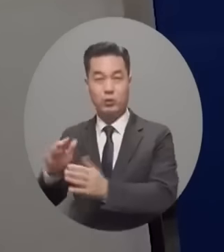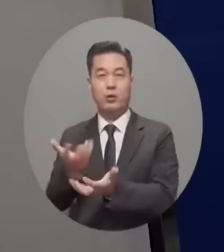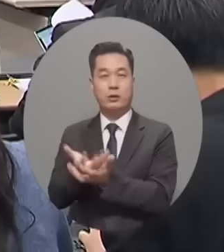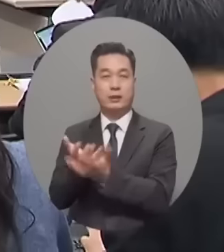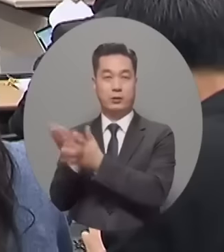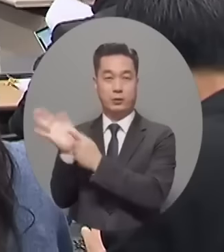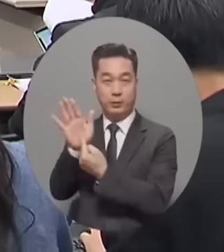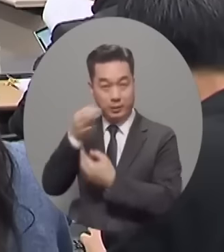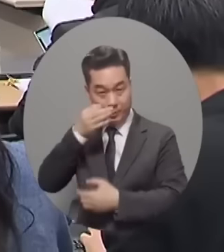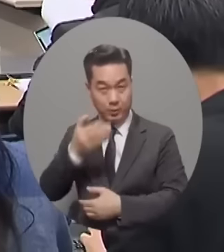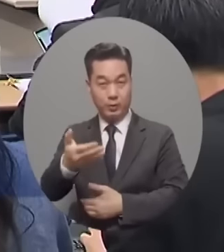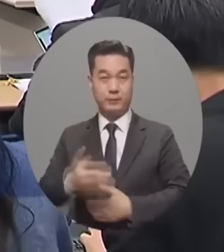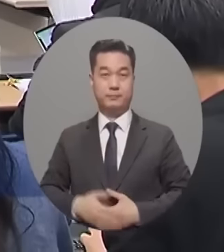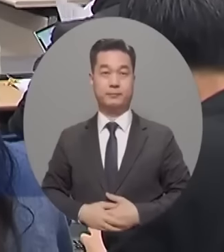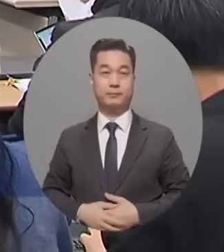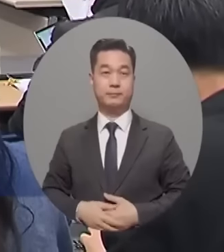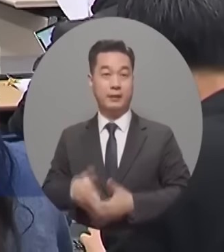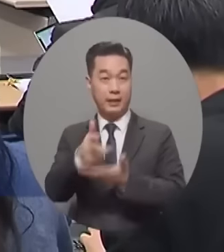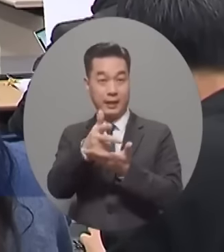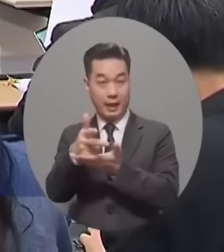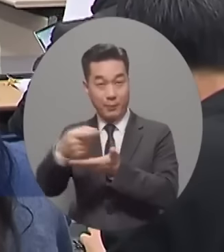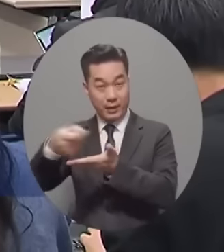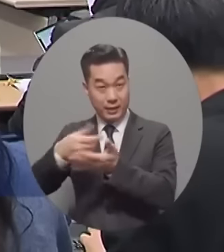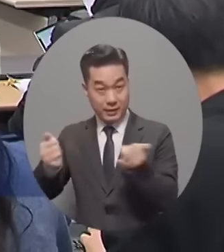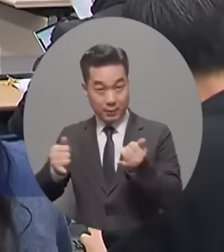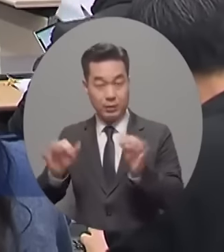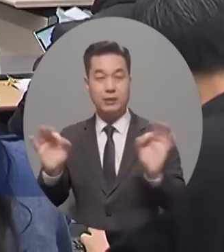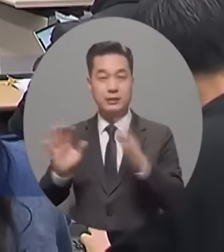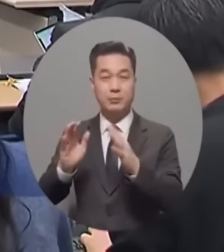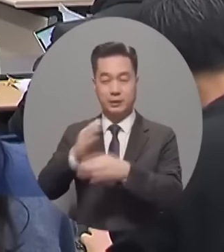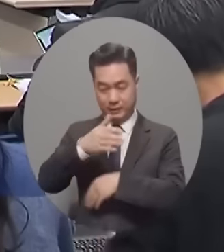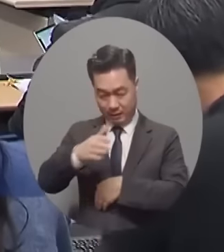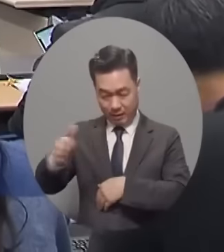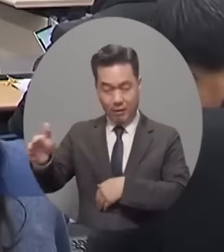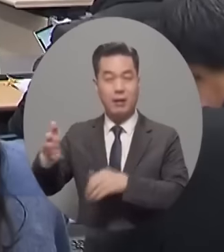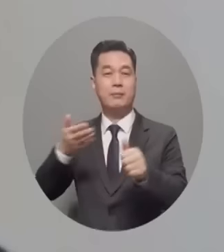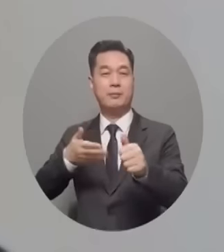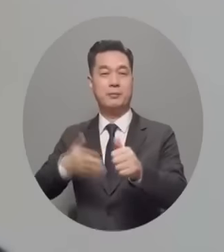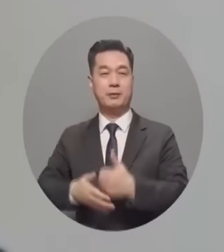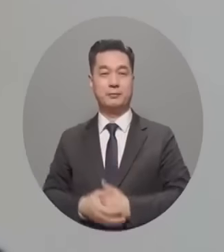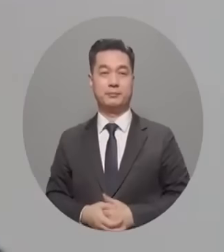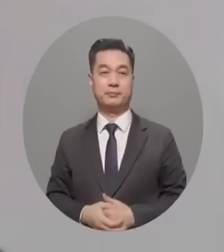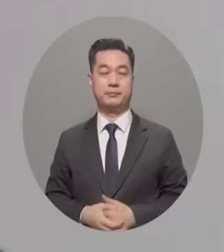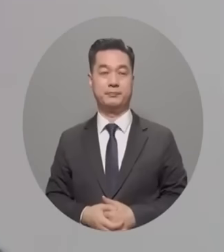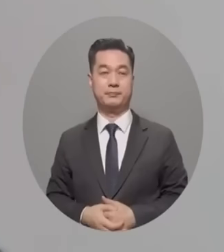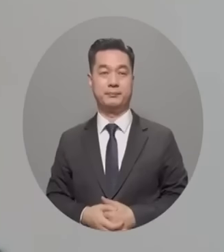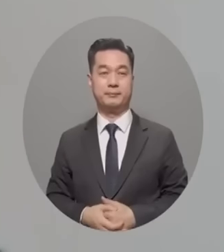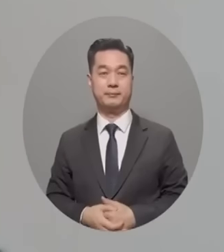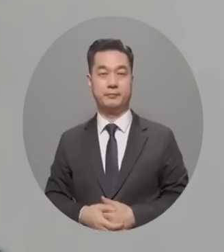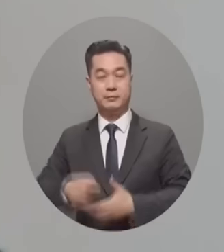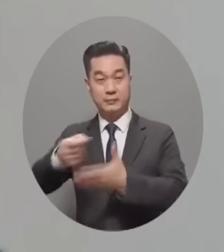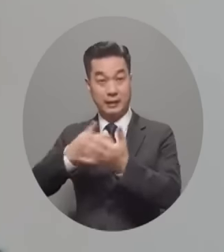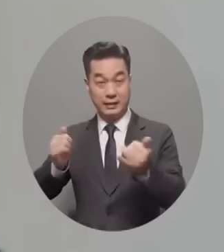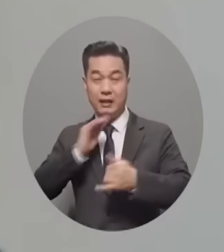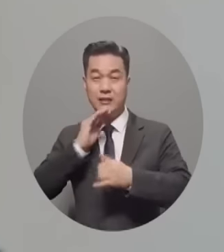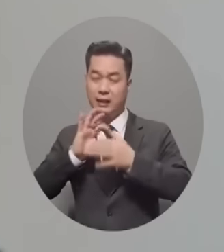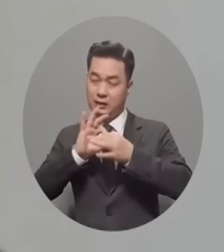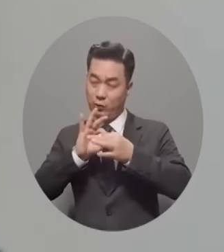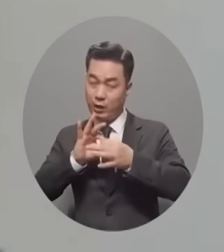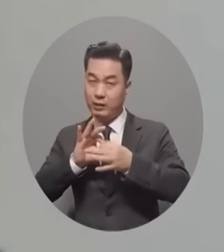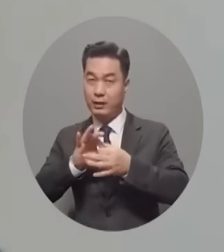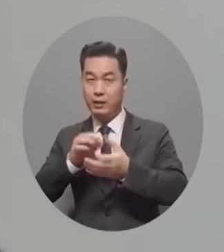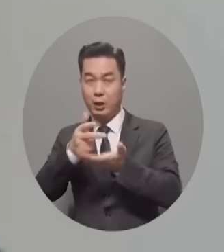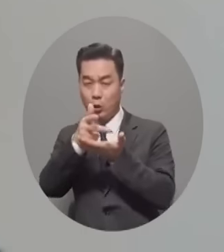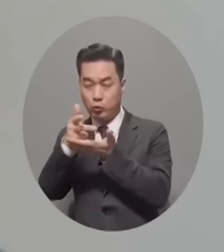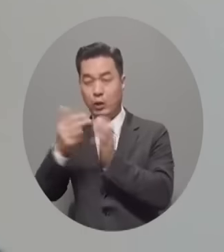공개했습니다. 카메라 기자분들께서는 잠시 퇴장해 주시면 감사하겠습니다. 기자들의 사실관계 취재를 위해 사진